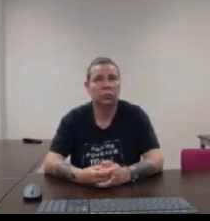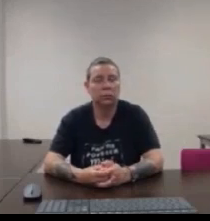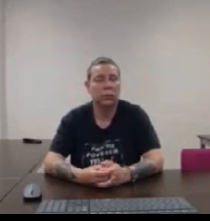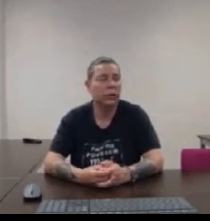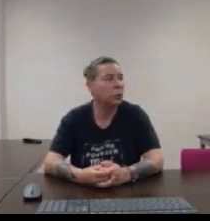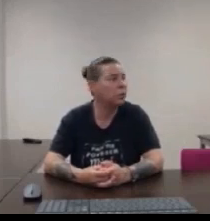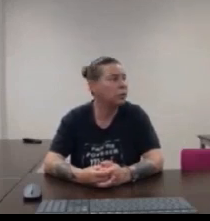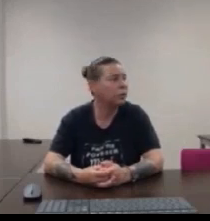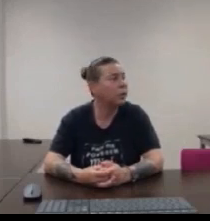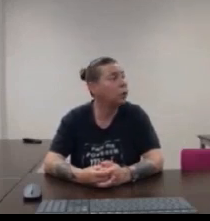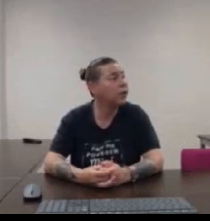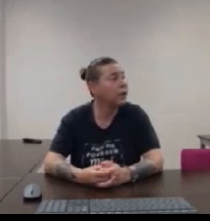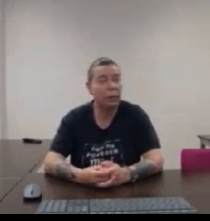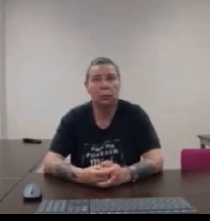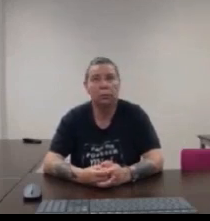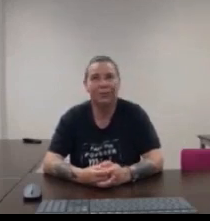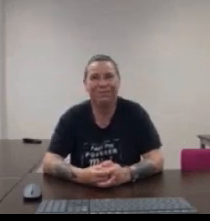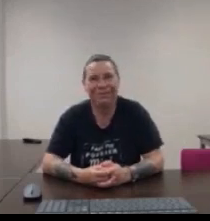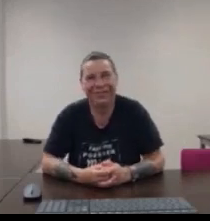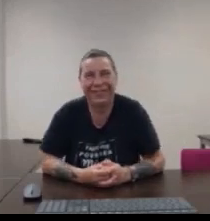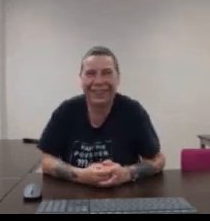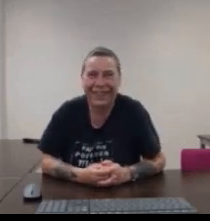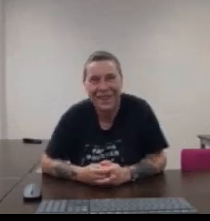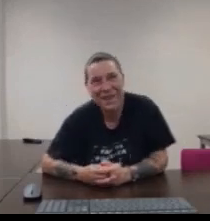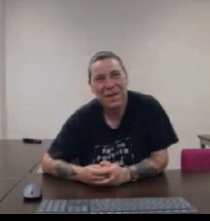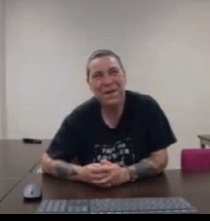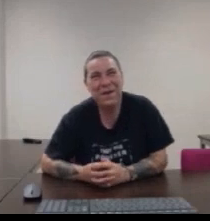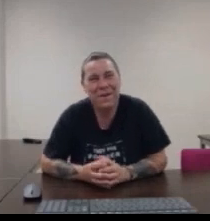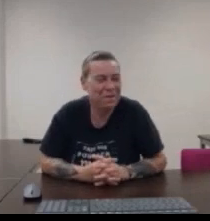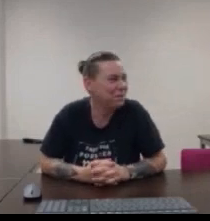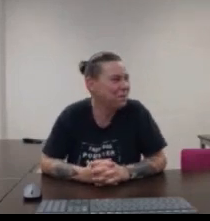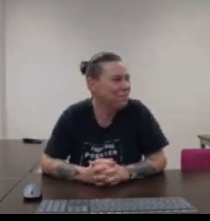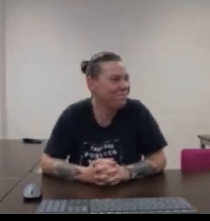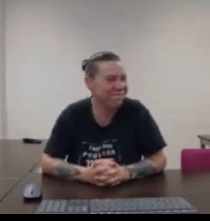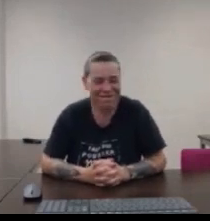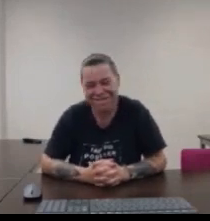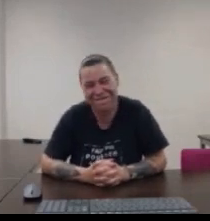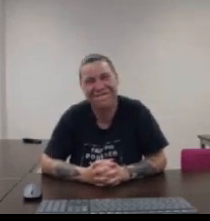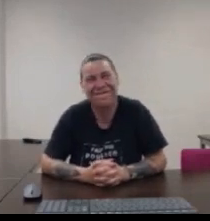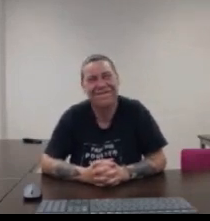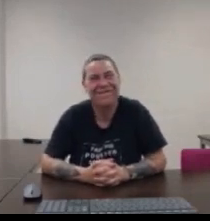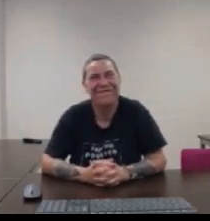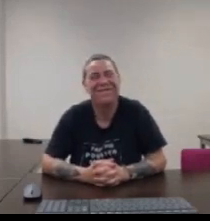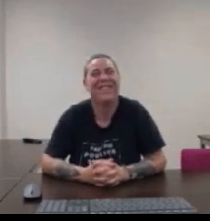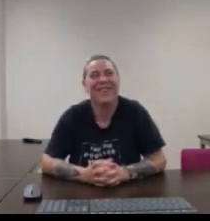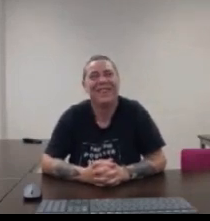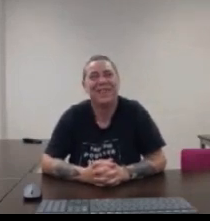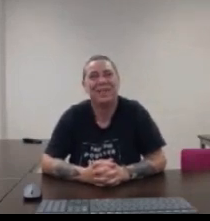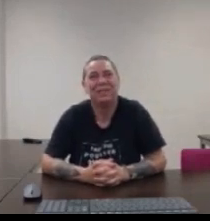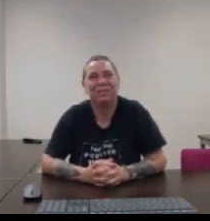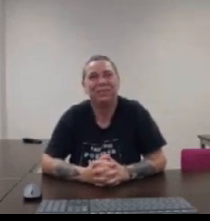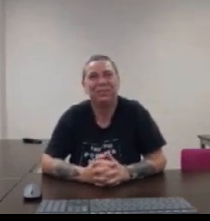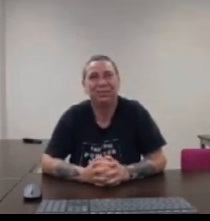qui nous stresse un peu, mais là du coup, il va y avoir... C'est un webinaire, par exemple, voilà, un premier webinaire en plus. Du coup, là,